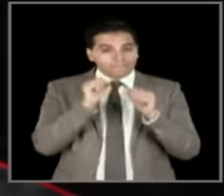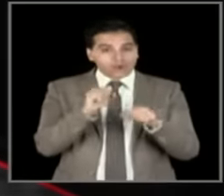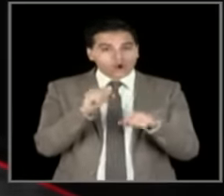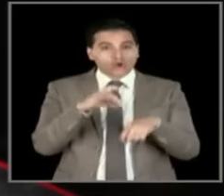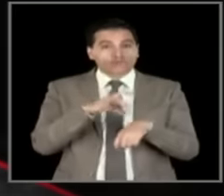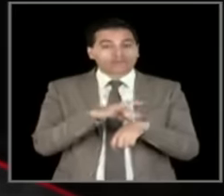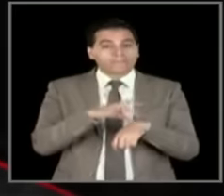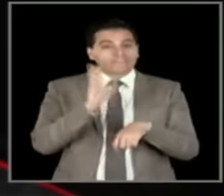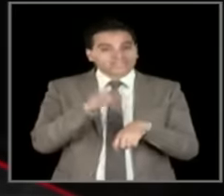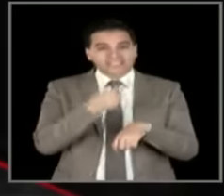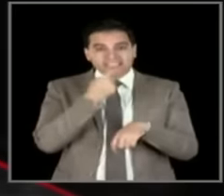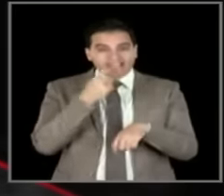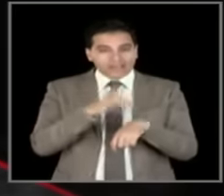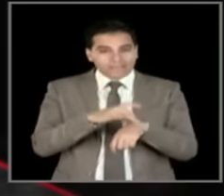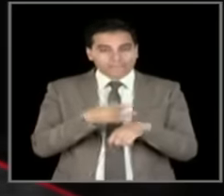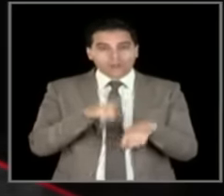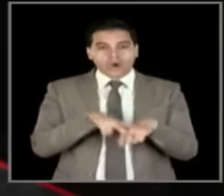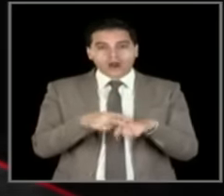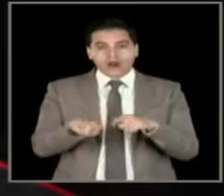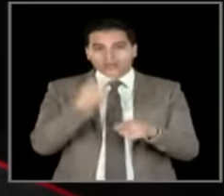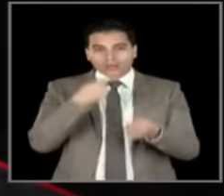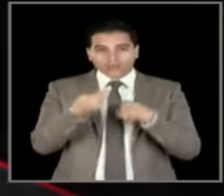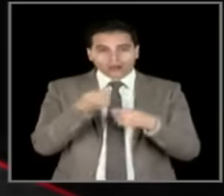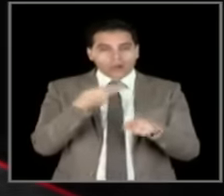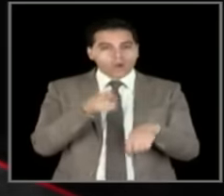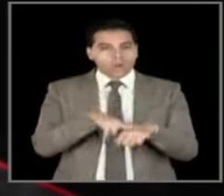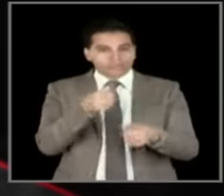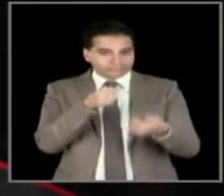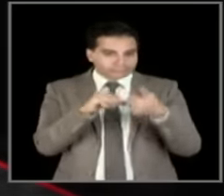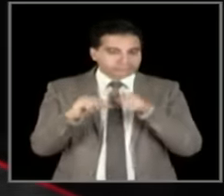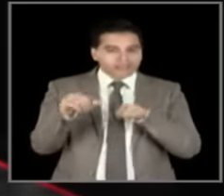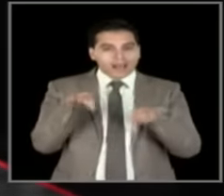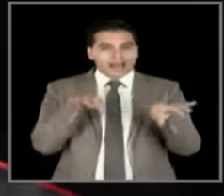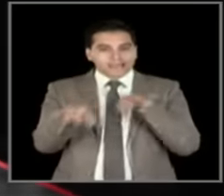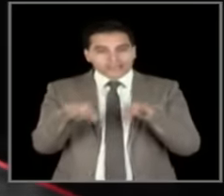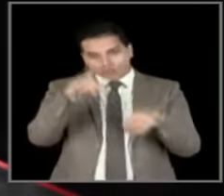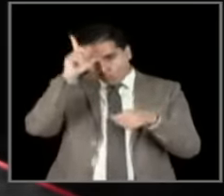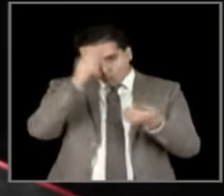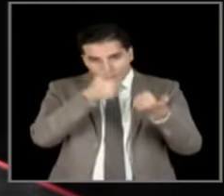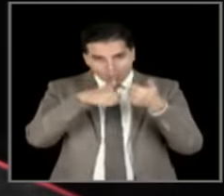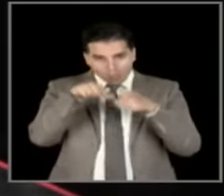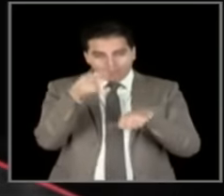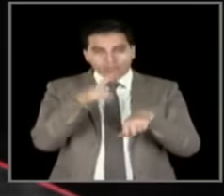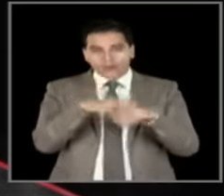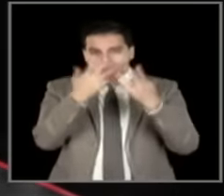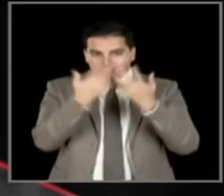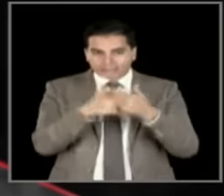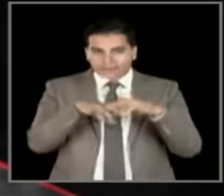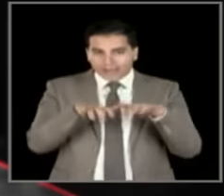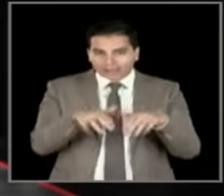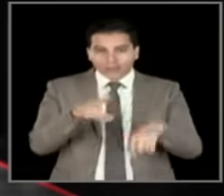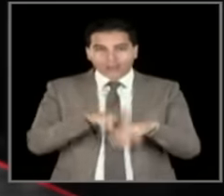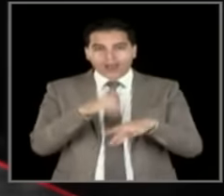كليات الطب، طب الأسنان، الصيدلة، الهندسة، العلوم، الحاسبات والمعلومات،